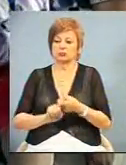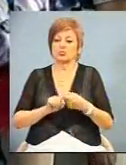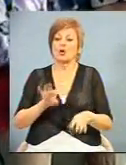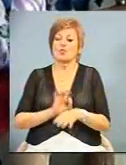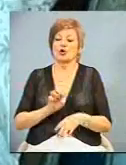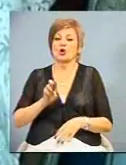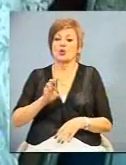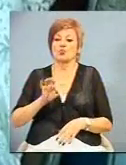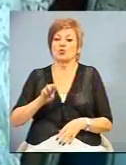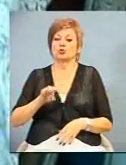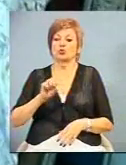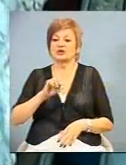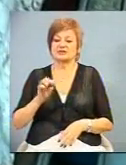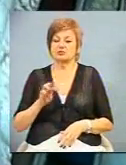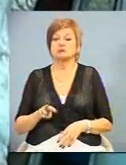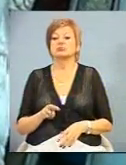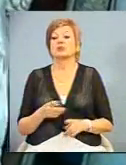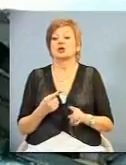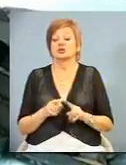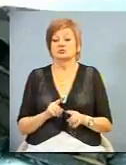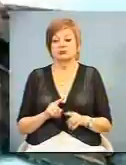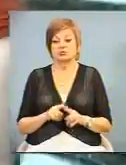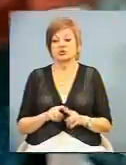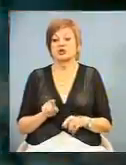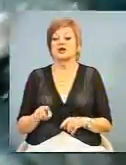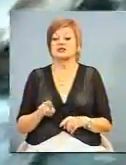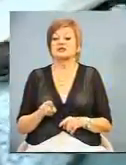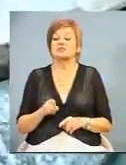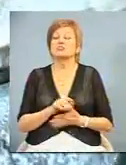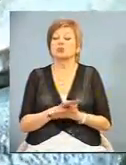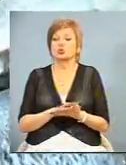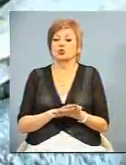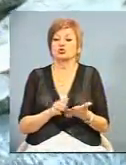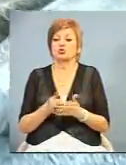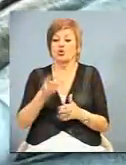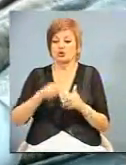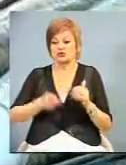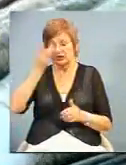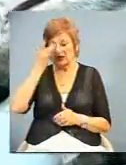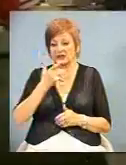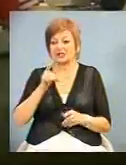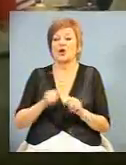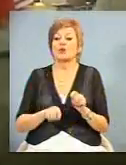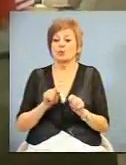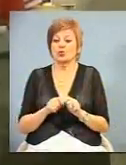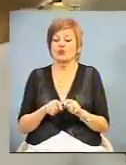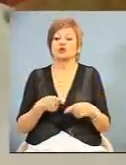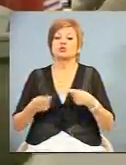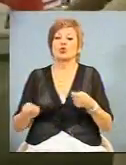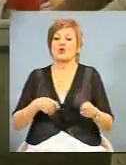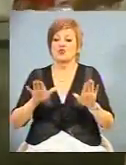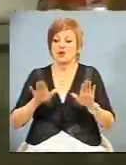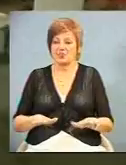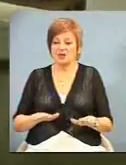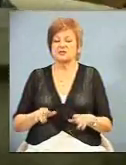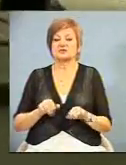повідомляють місцеві ЗМІ, з посиланням на Держпродспоживслужбу, заходи безпеки продовжаться до кінця літа. Перевірятимуться торгові мережі, заклади